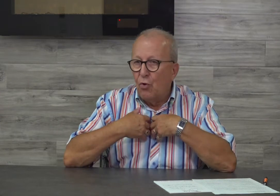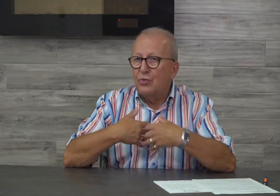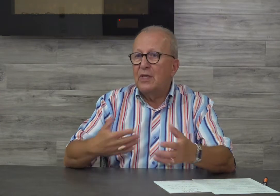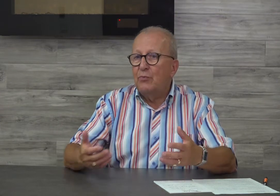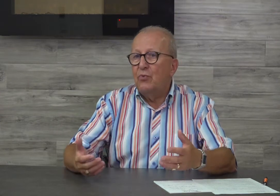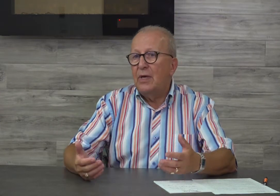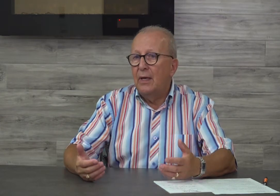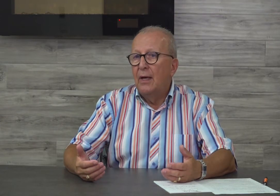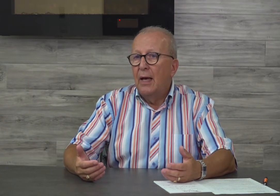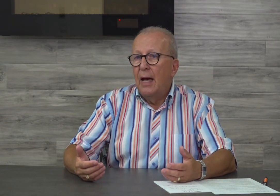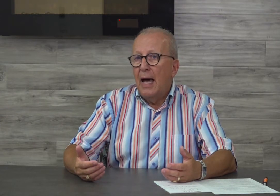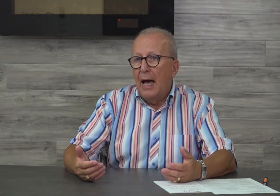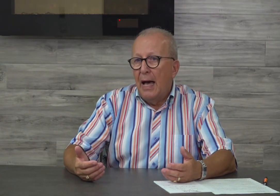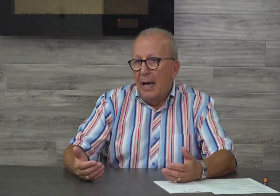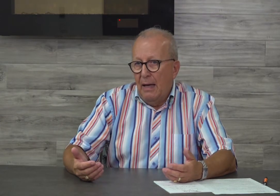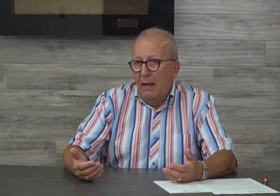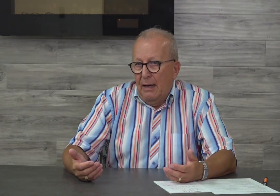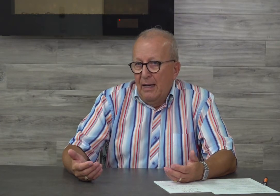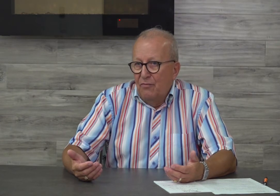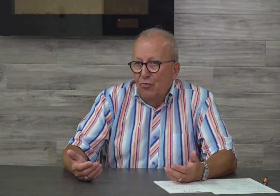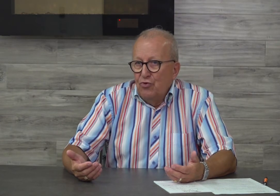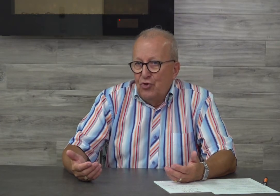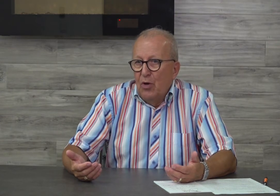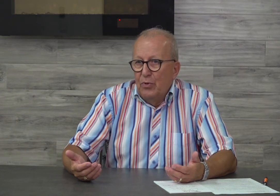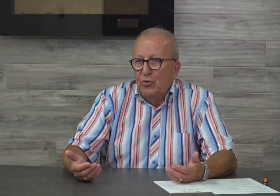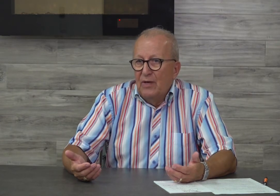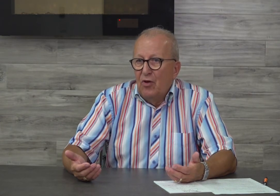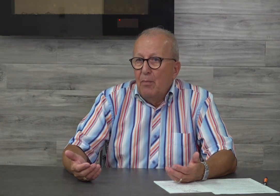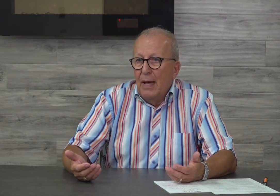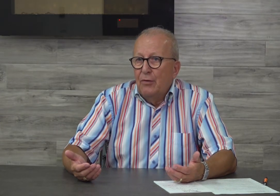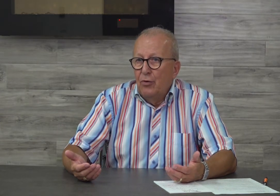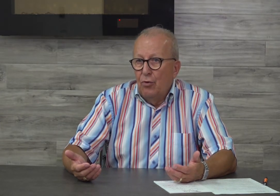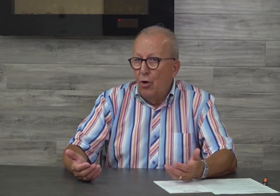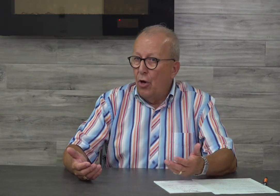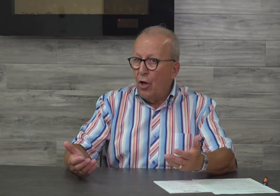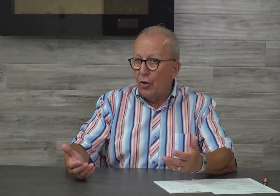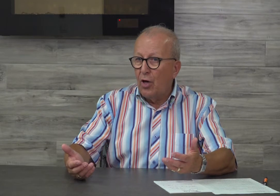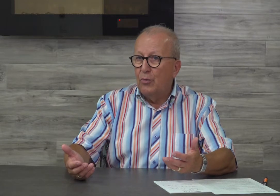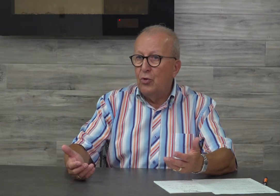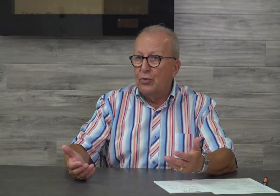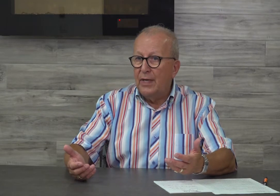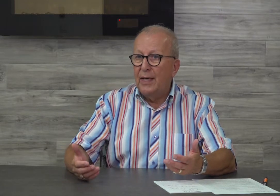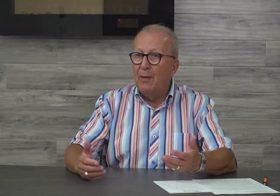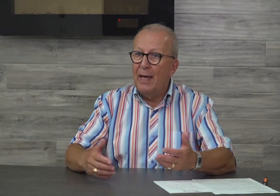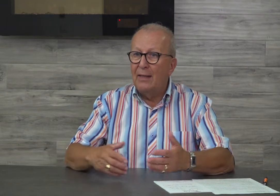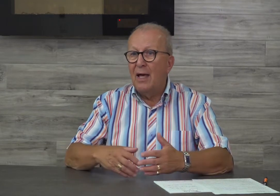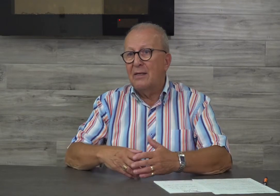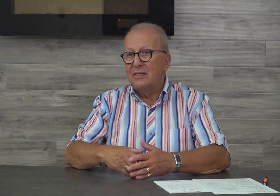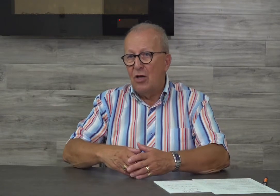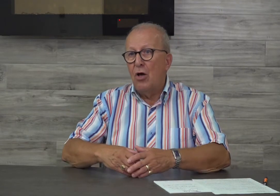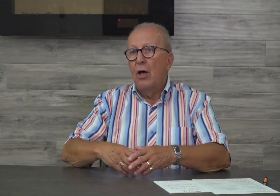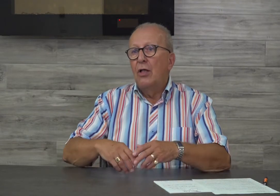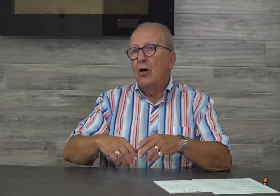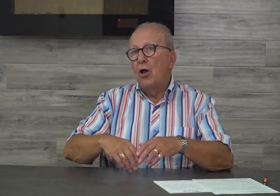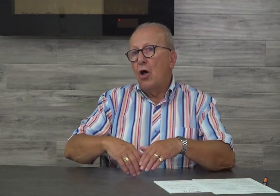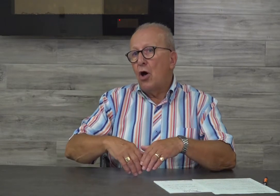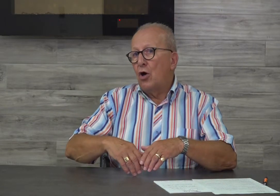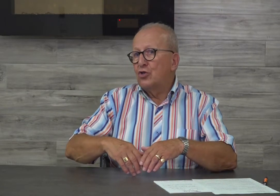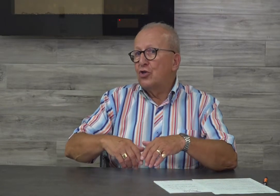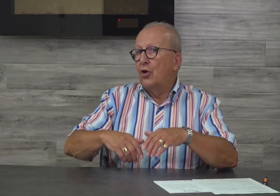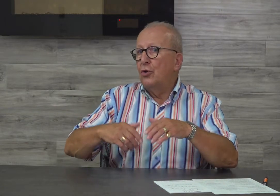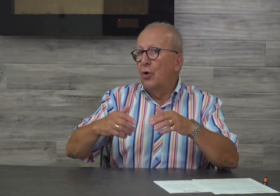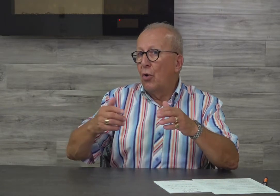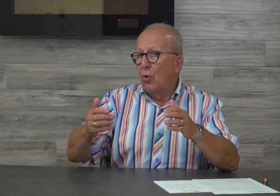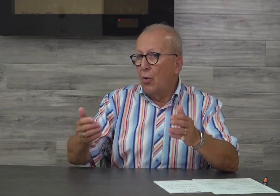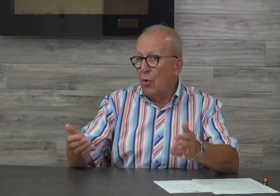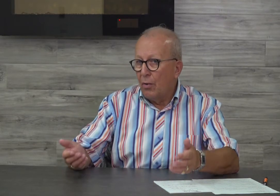qui ont contribué à l'évolution puis au développement de leur communauté et maintenant qu'ils sont dans